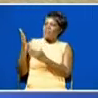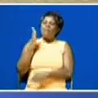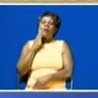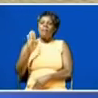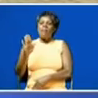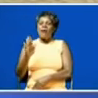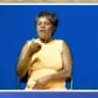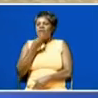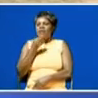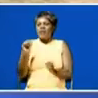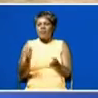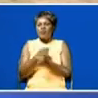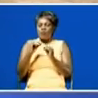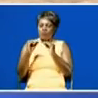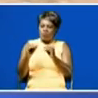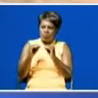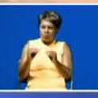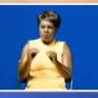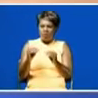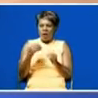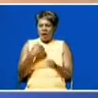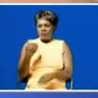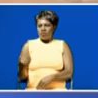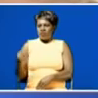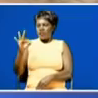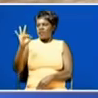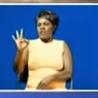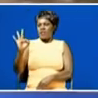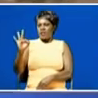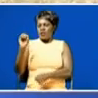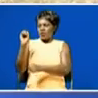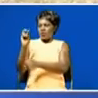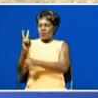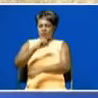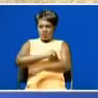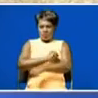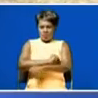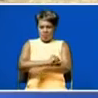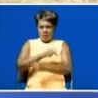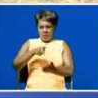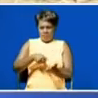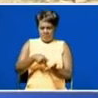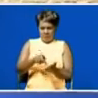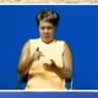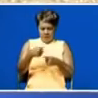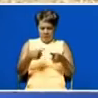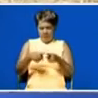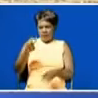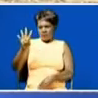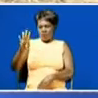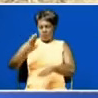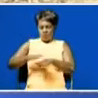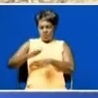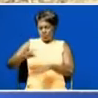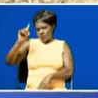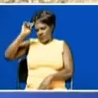na babake walishindwa kumsomesha baada ya kuwa na watoto watatu katika shule za upili. Akilipiwa karo yake kwa miaka 4 na wasamaria